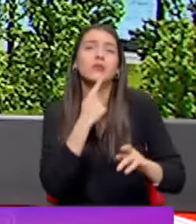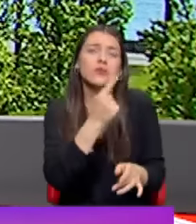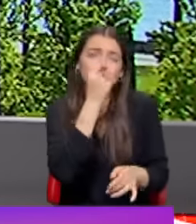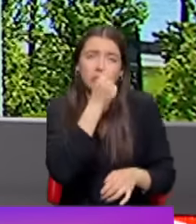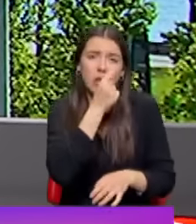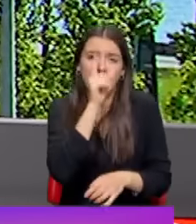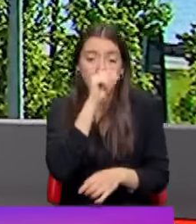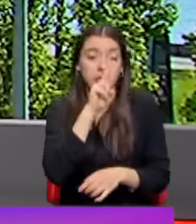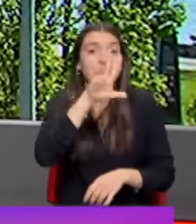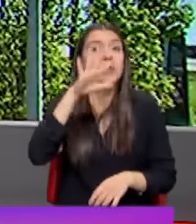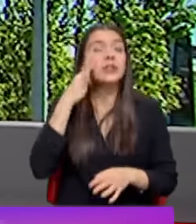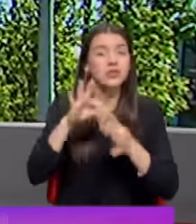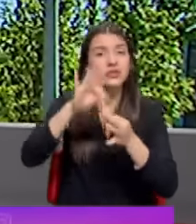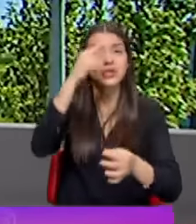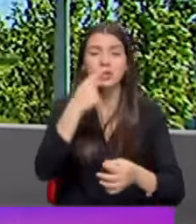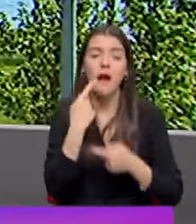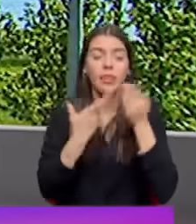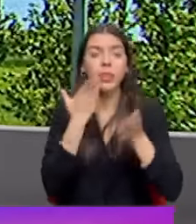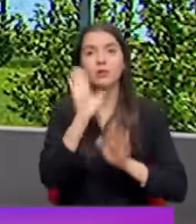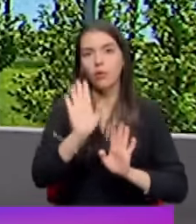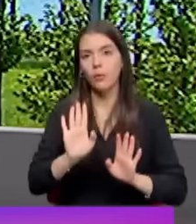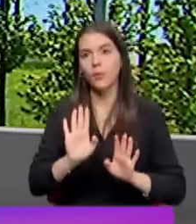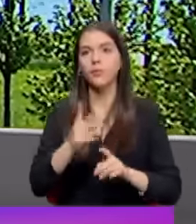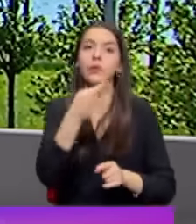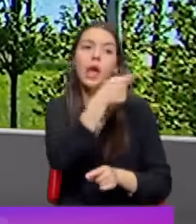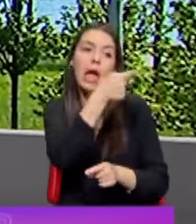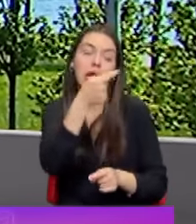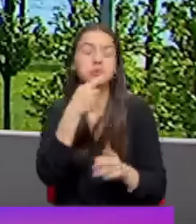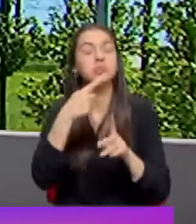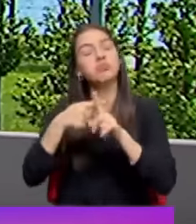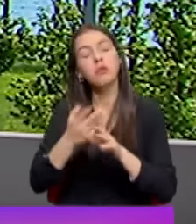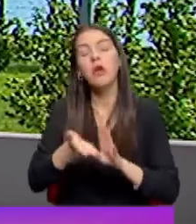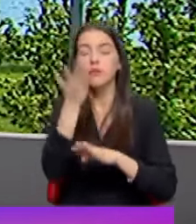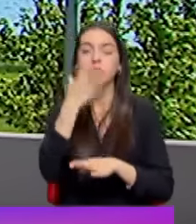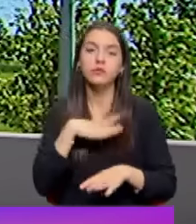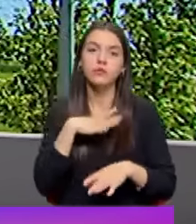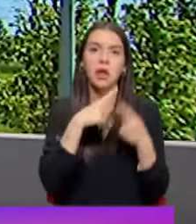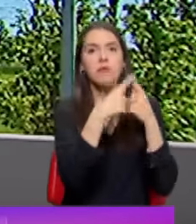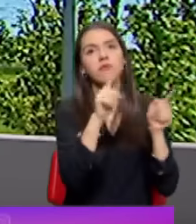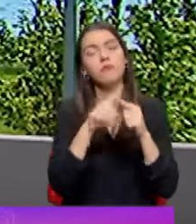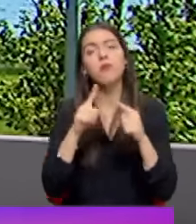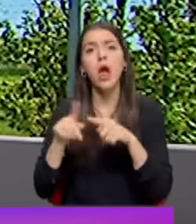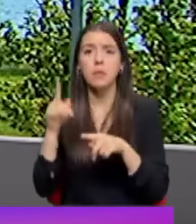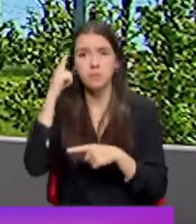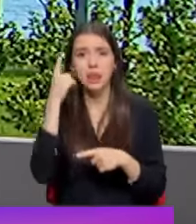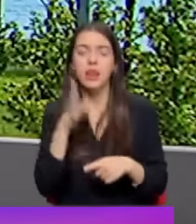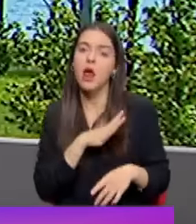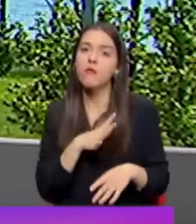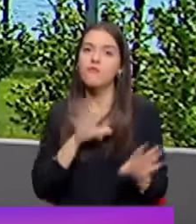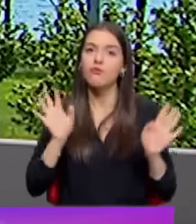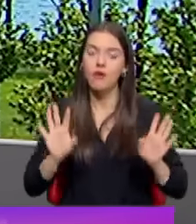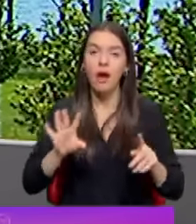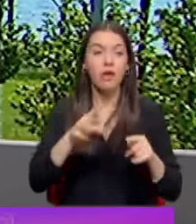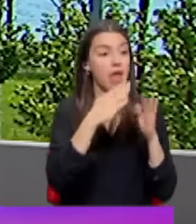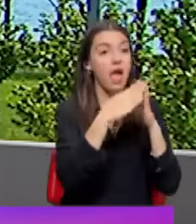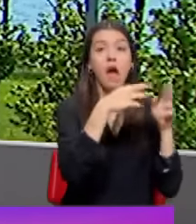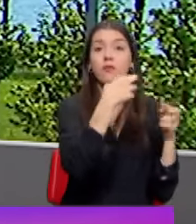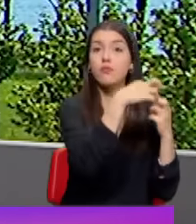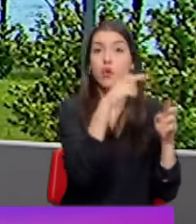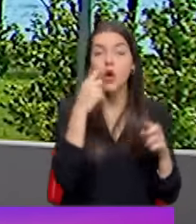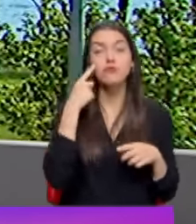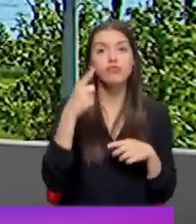kişiden bahsediliyor sevgili izleyenler. Yani artısı eksisi vardır. Farklı kaynaklar, farklı bilgiler veriyorlar. Özellikle boşaltılan ev